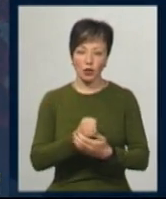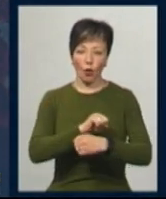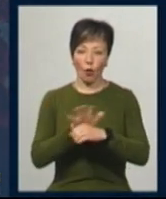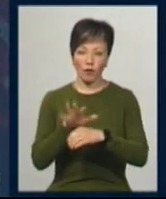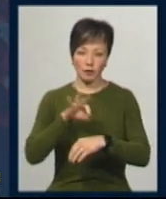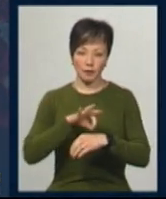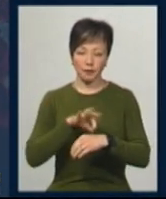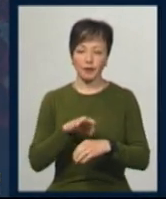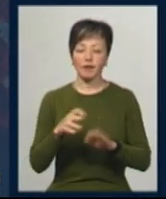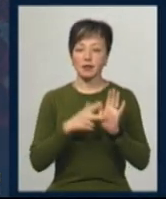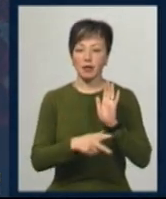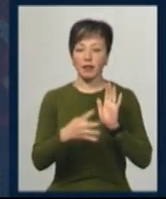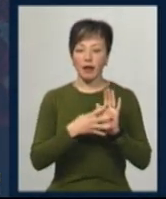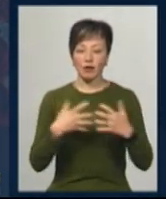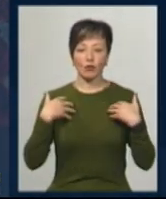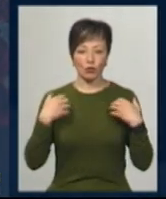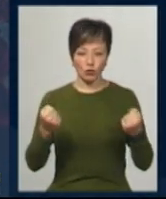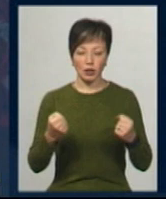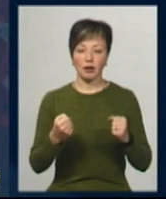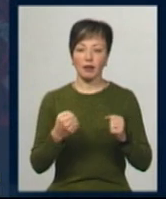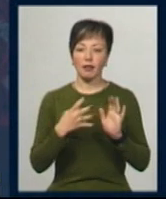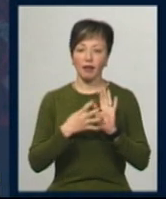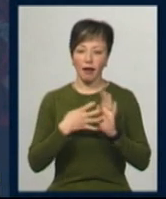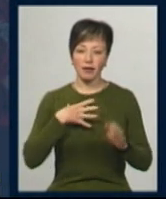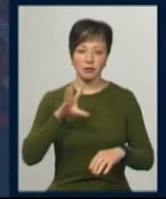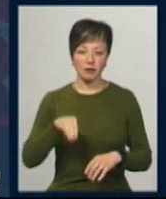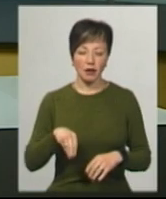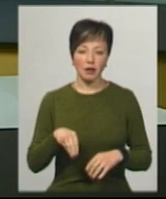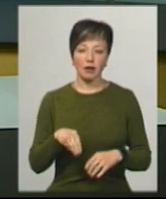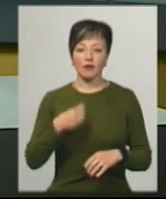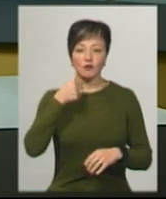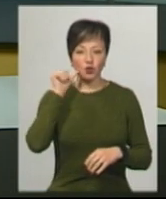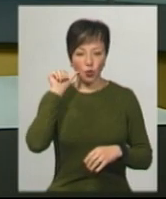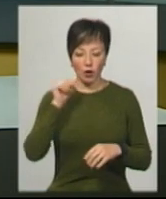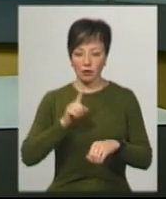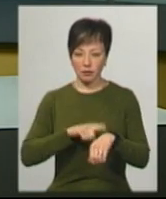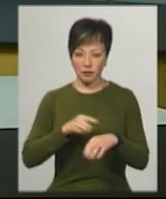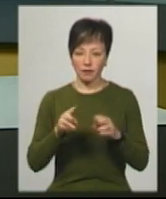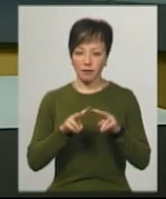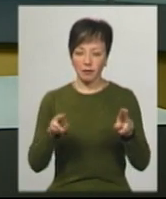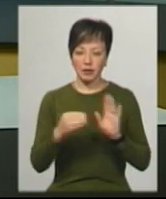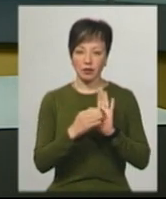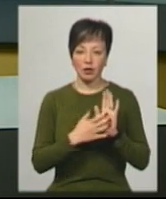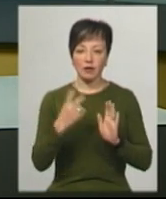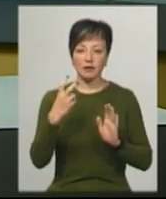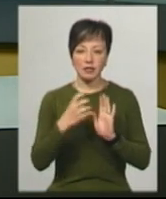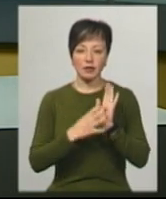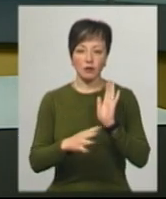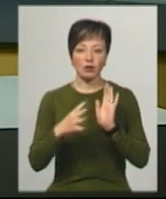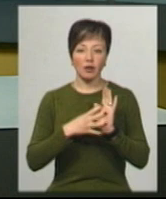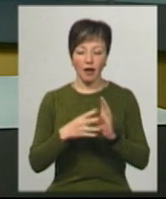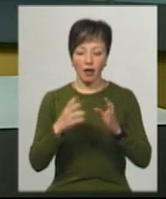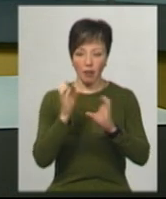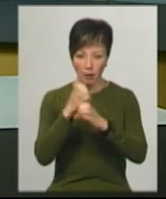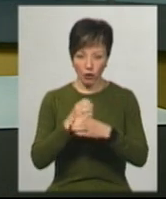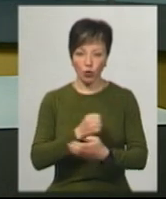COVID-19. 89 людей одужало, 9 летальних випадків. Нагадаємо, вчора на цю годину було зареєстровано 299